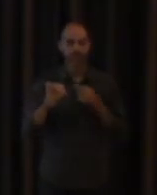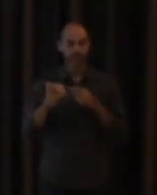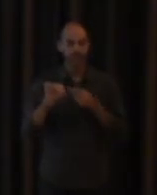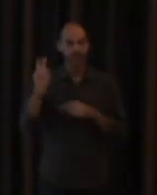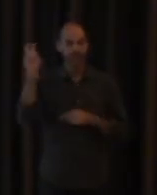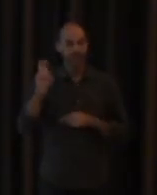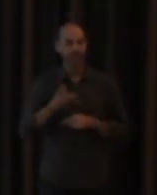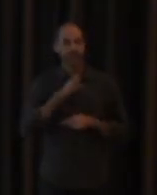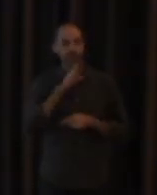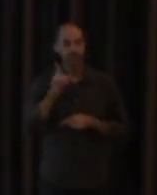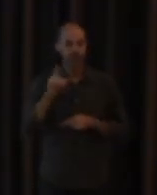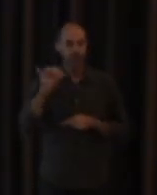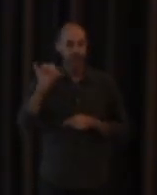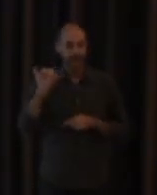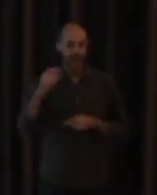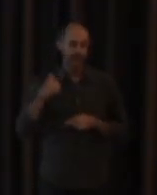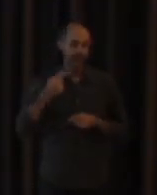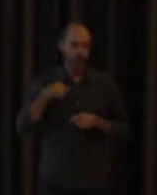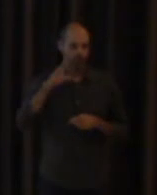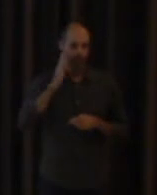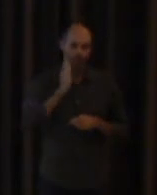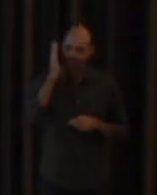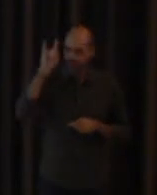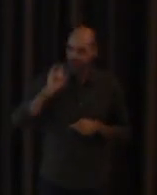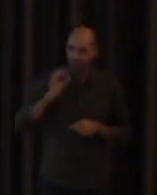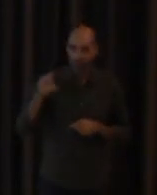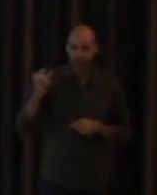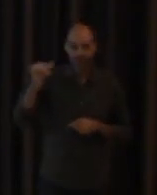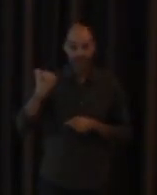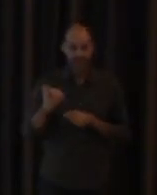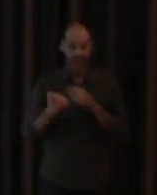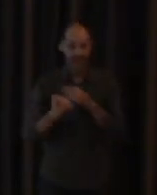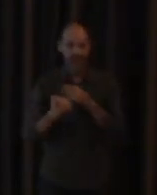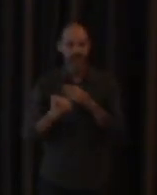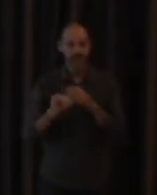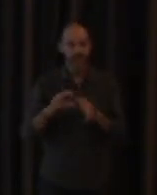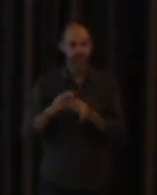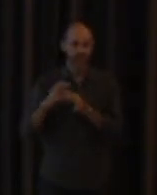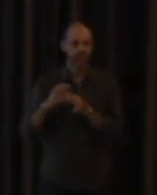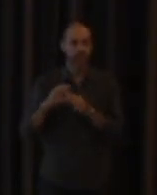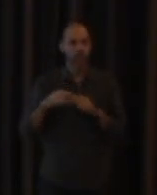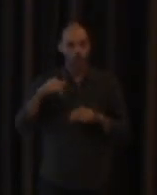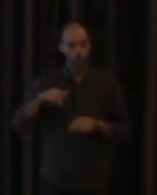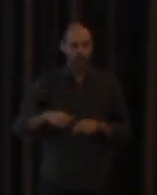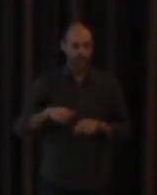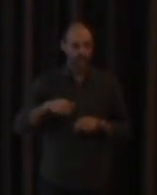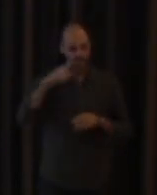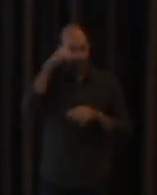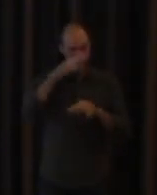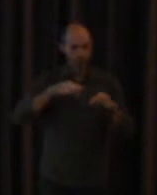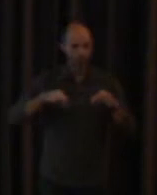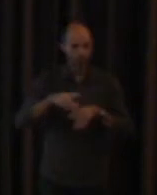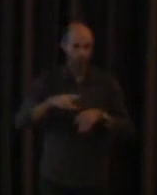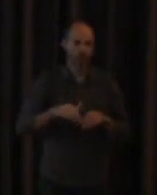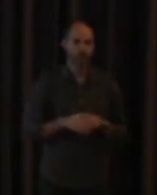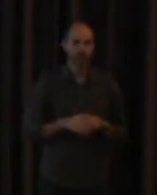bé, ja està fossilitzada, però és el que correspon al nostre pronom aquí, no? O quan dius